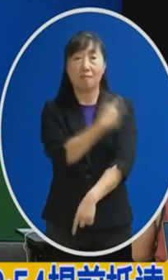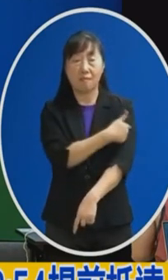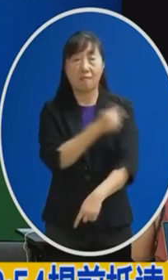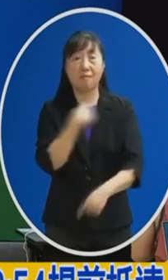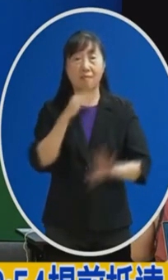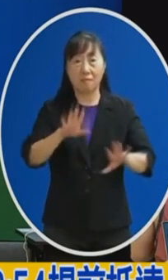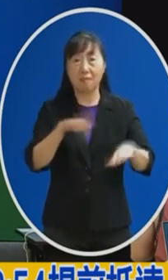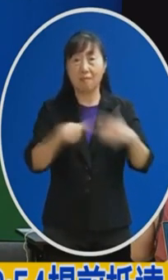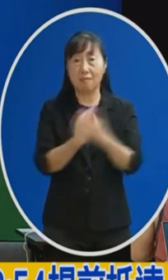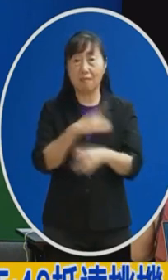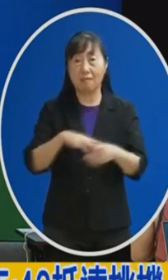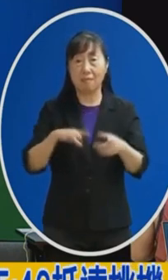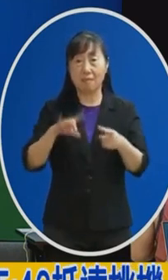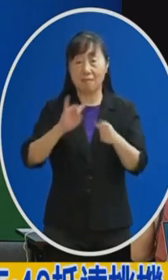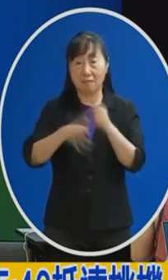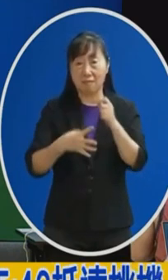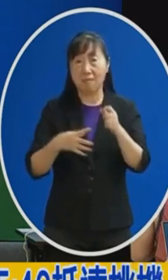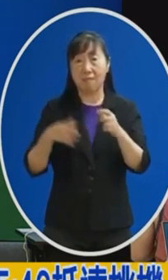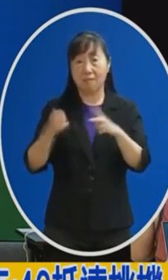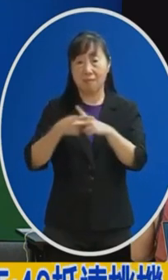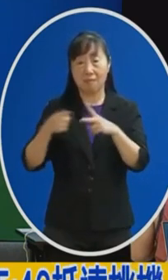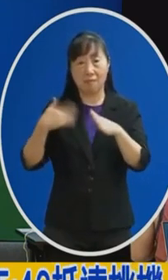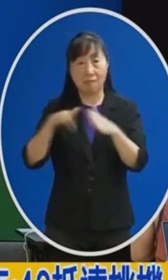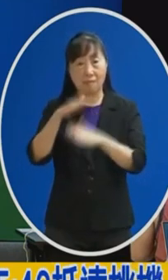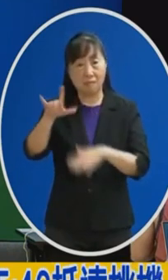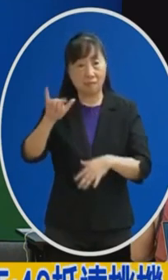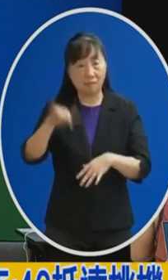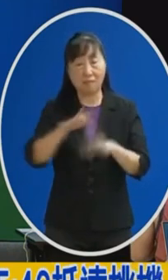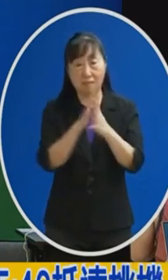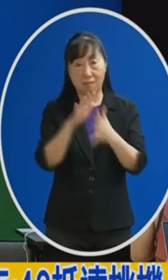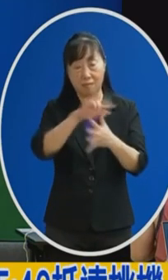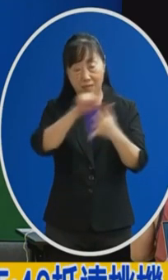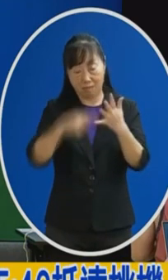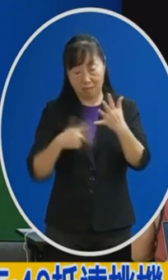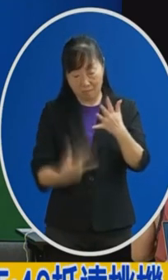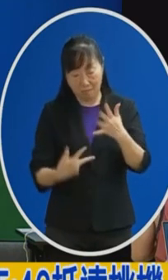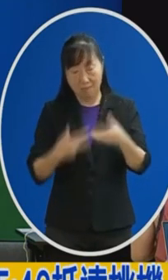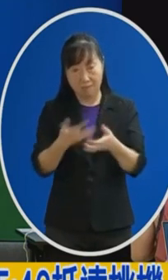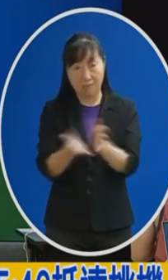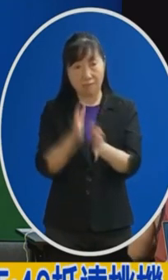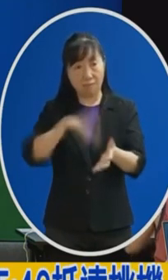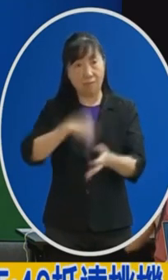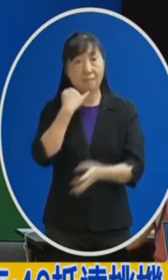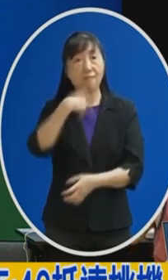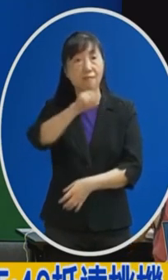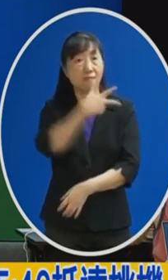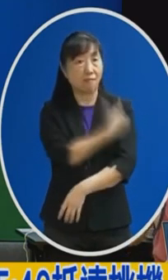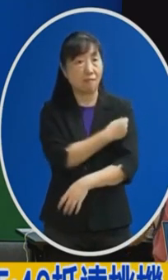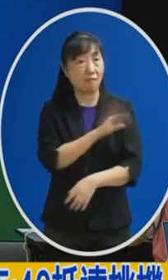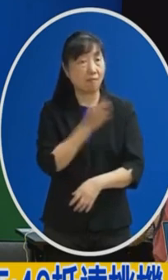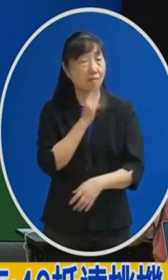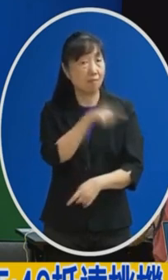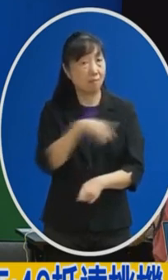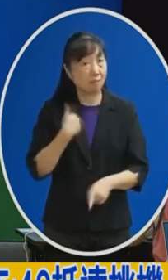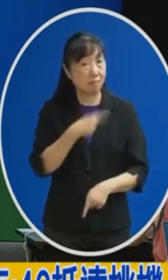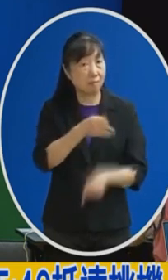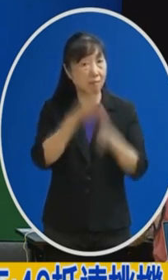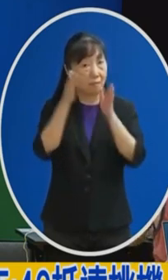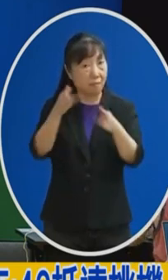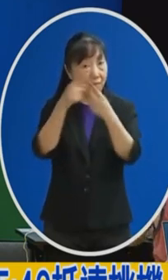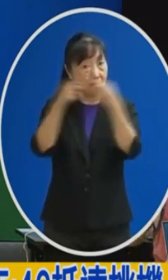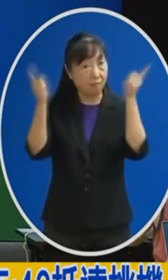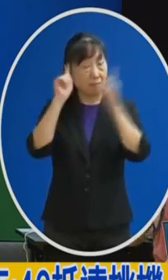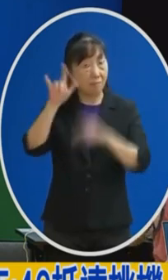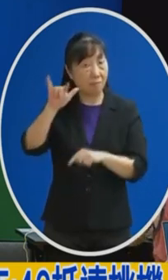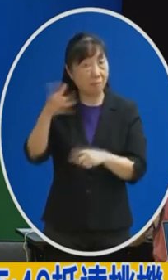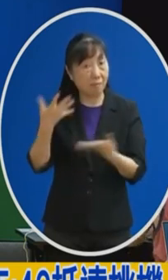学教职员是纳入第七类这样。那我请问一下，要问一下指挥中心说，我们有没有针对这个 大专院校的这个诉求